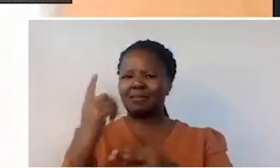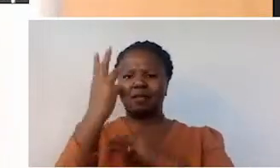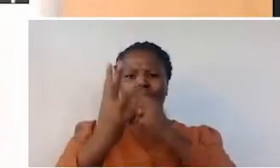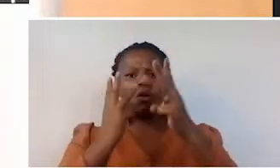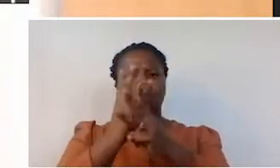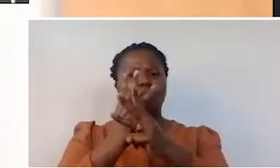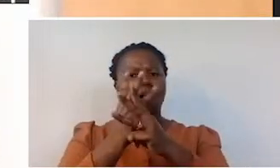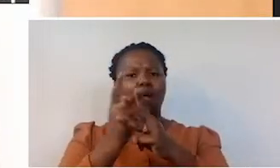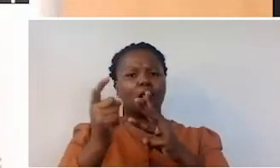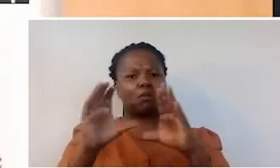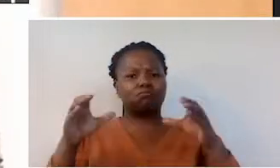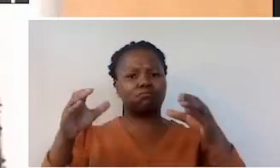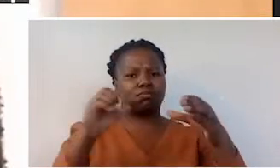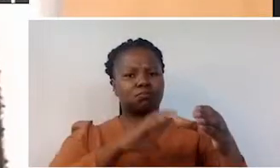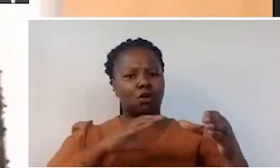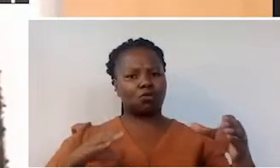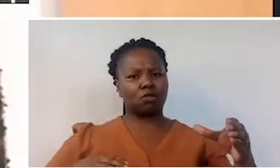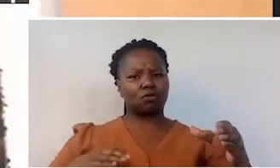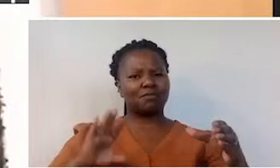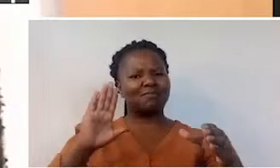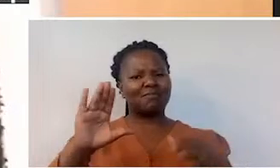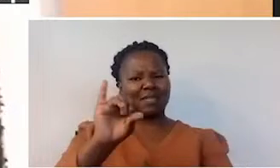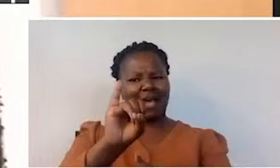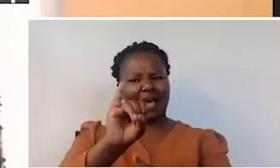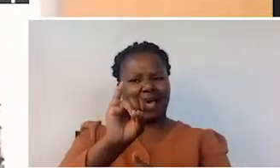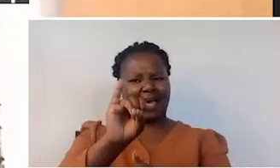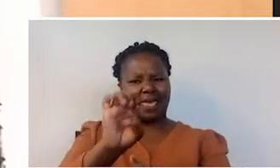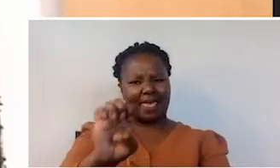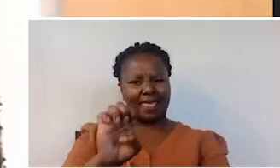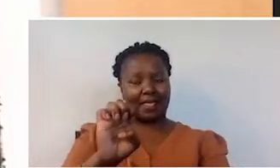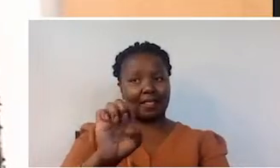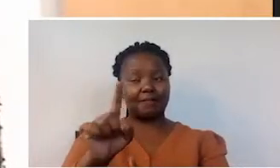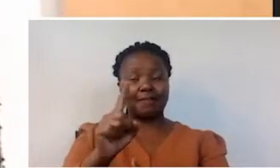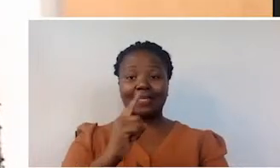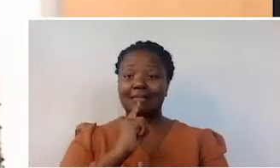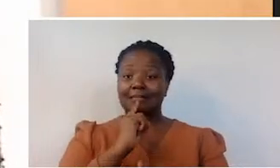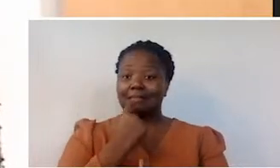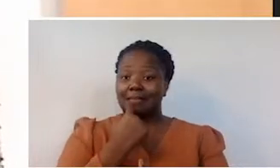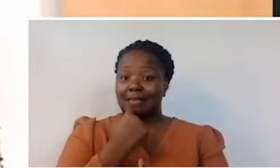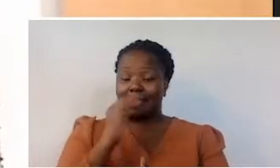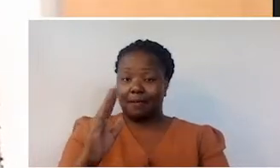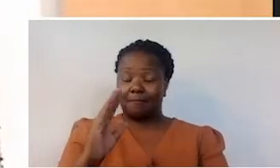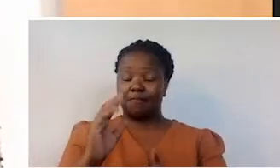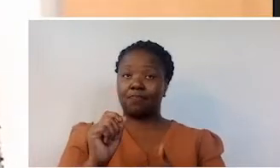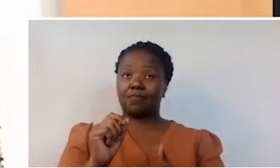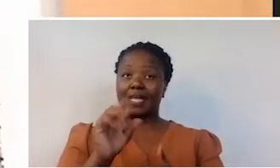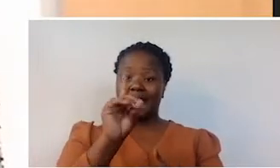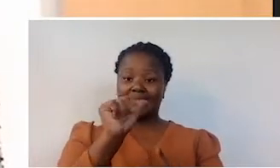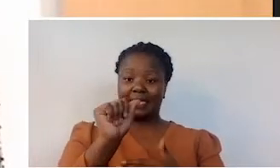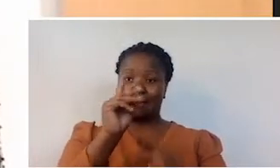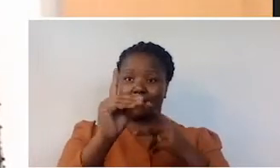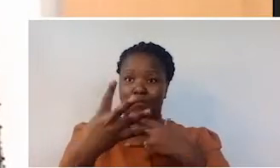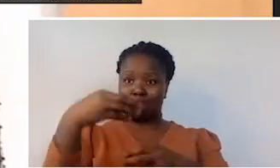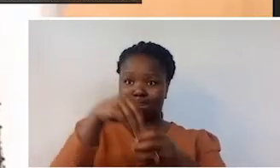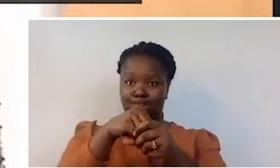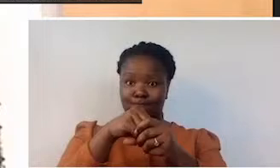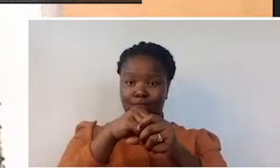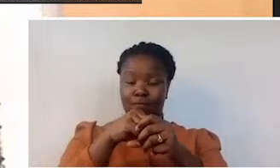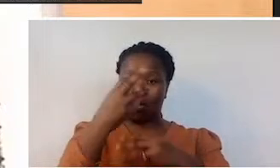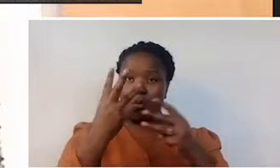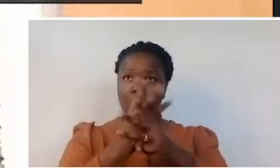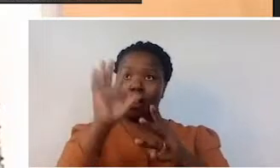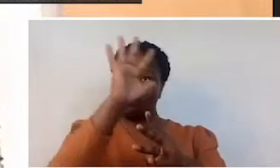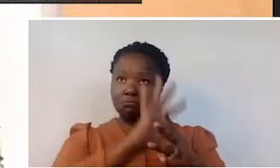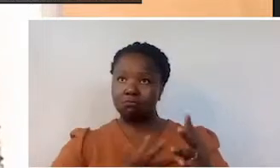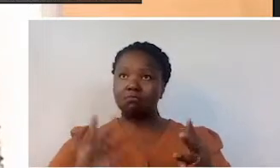L'International de l'éducation le signale dans tous ses documents et l'a également rappelé lors de son congrès mondial le plus récent. Il s'agit de